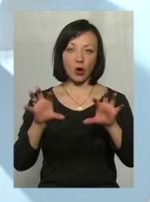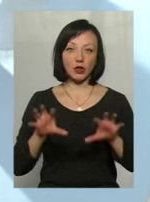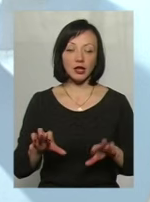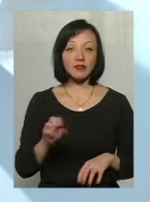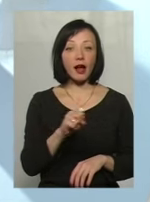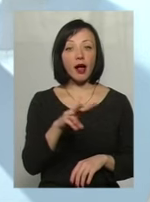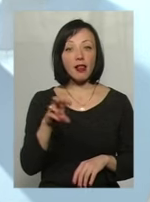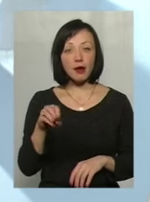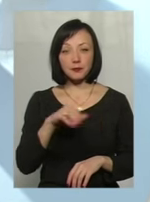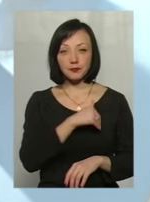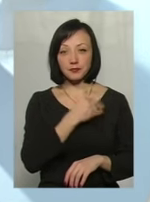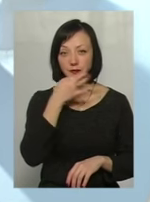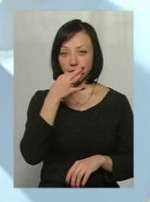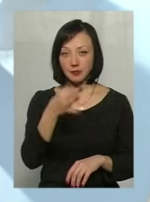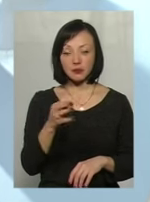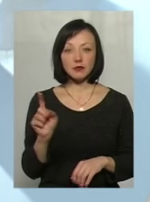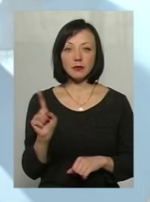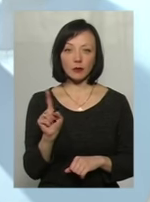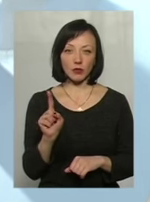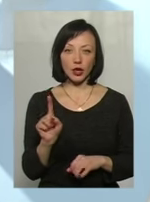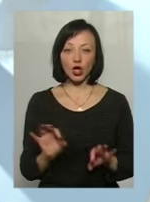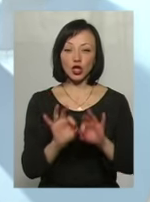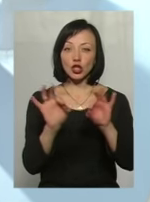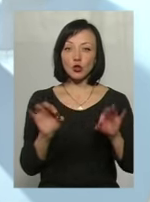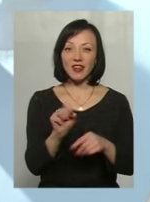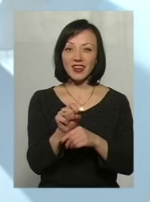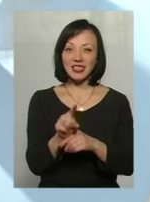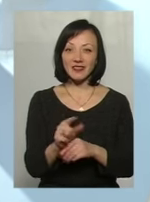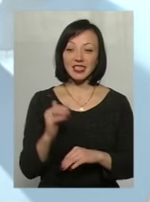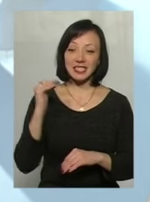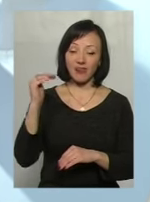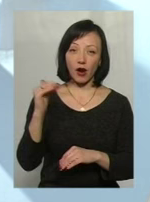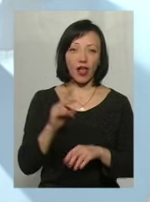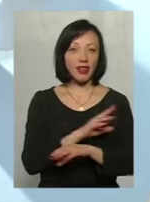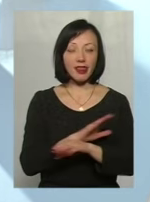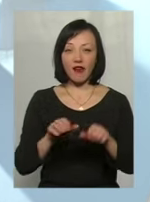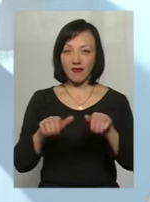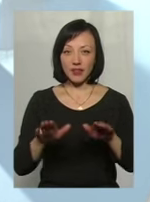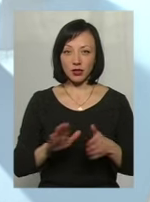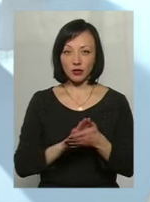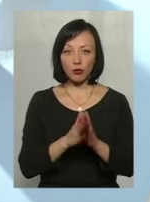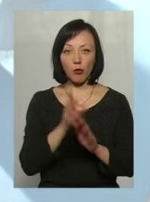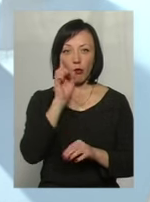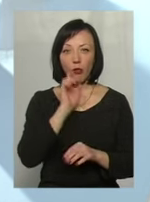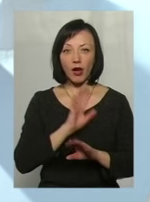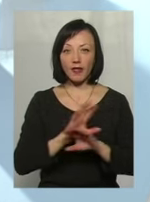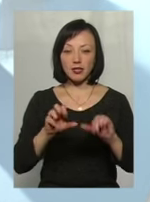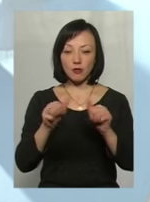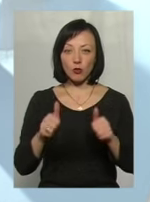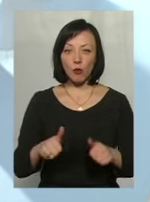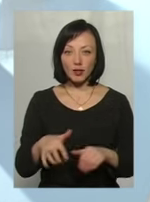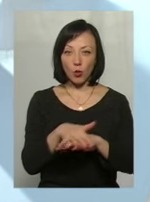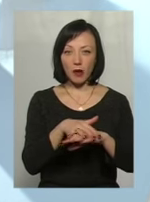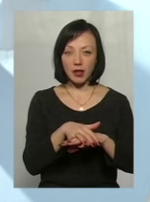Але я хотів би сказати, що жодні вказівки зверху не вирішать ситуацію, допоки не буде сформоване громадянське